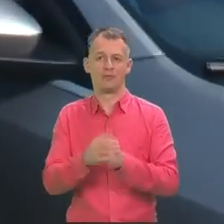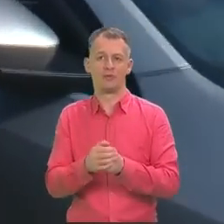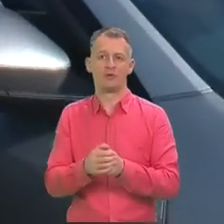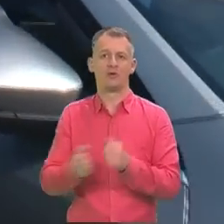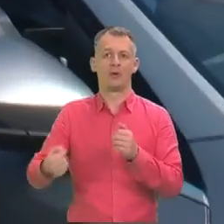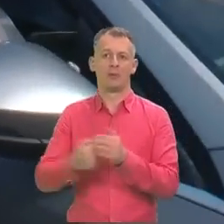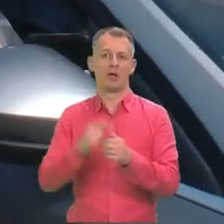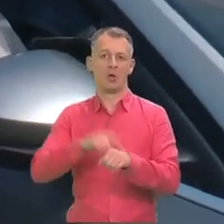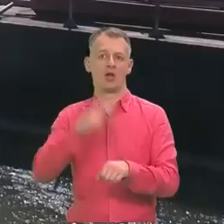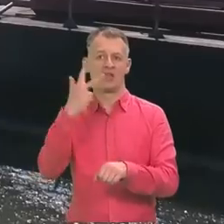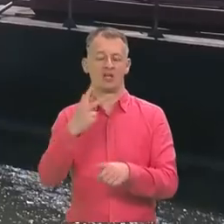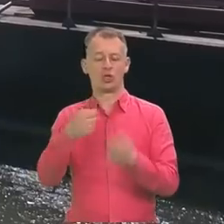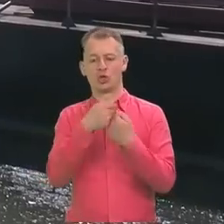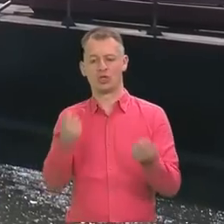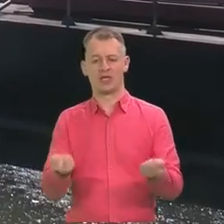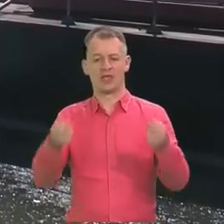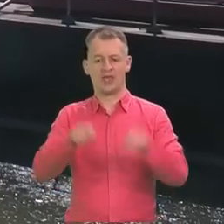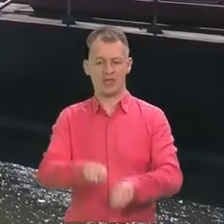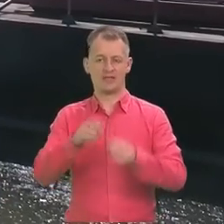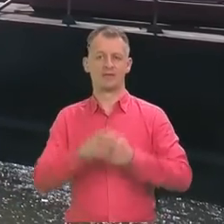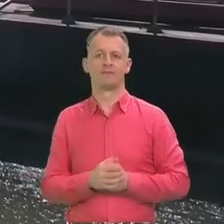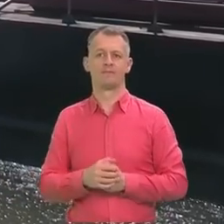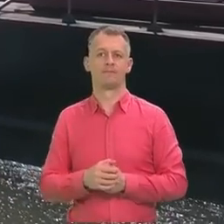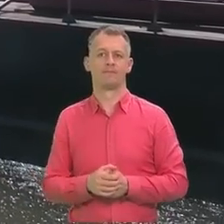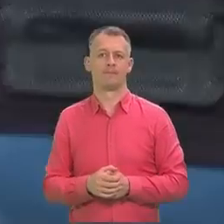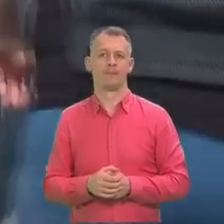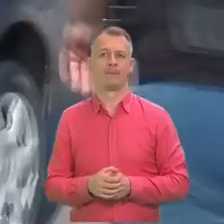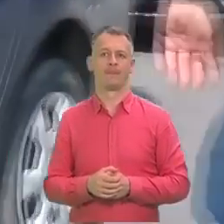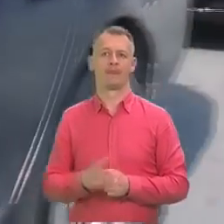e timpul total. La vreme. Aici e echipa.